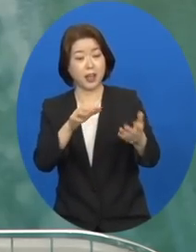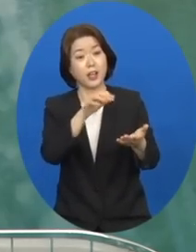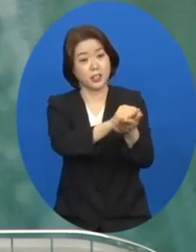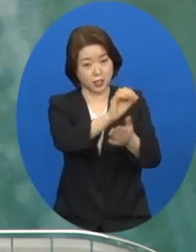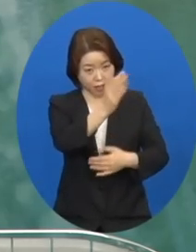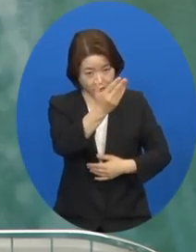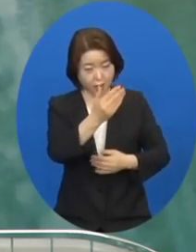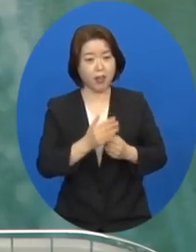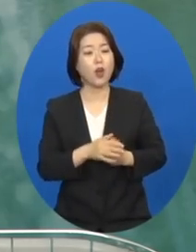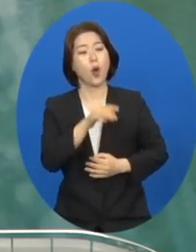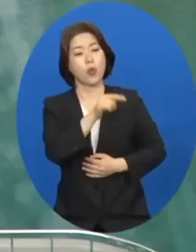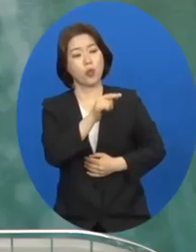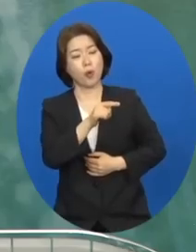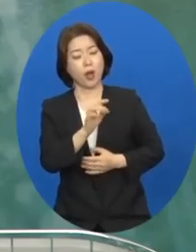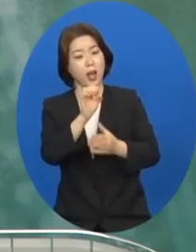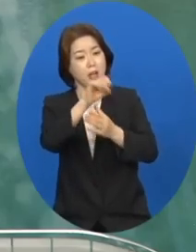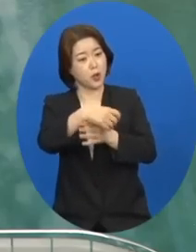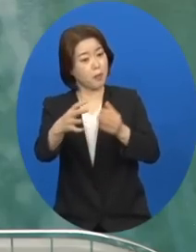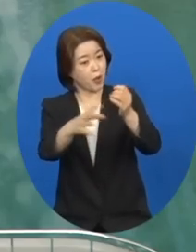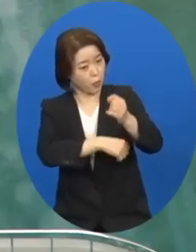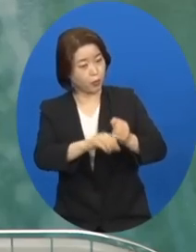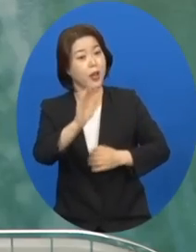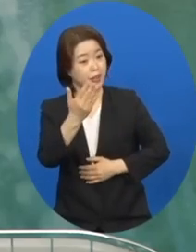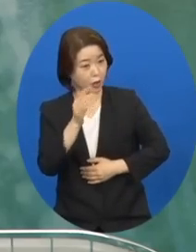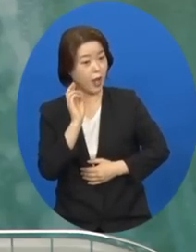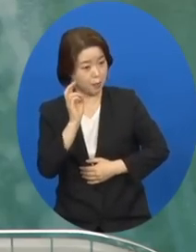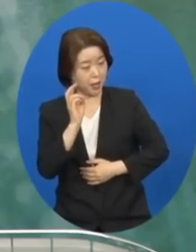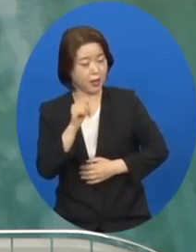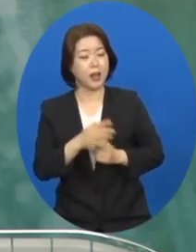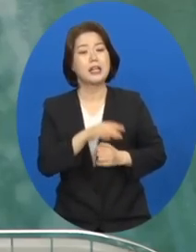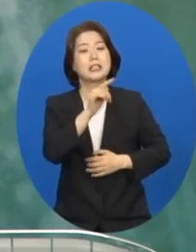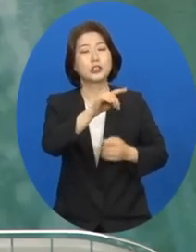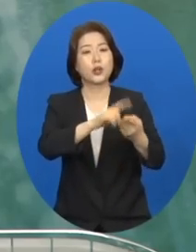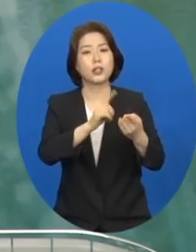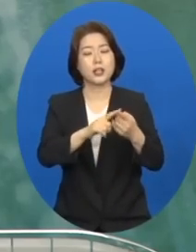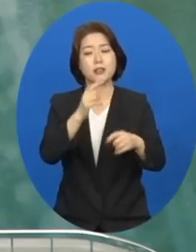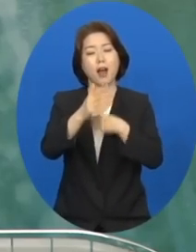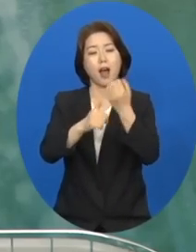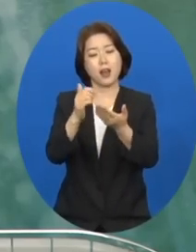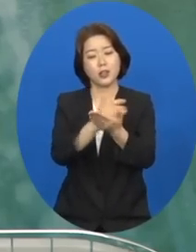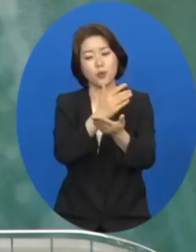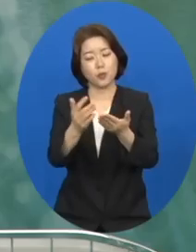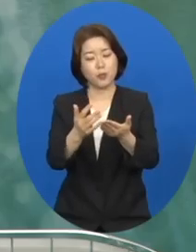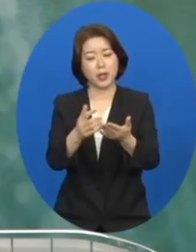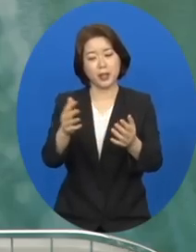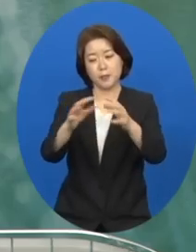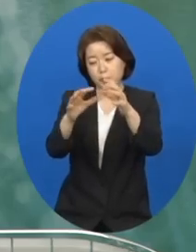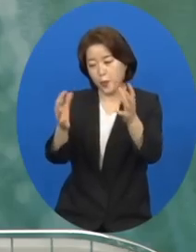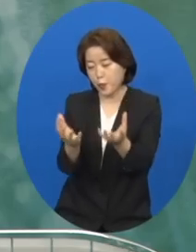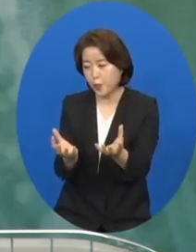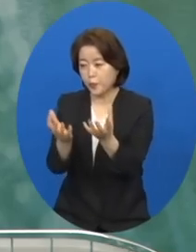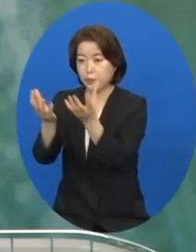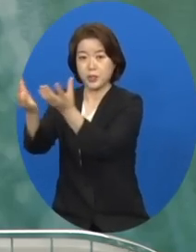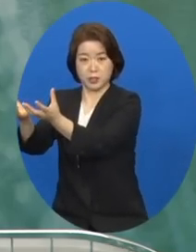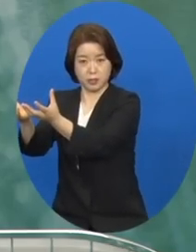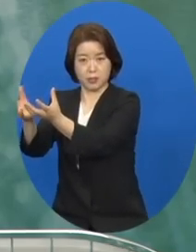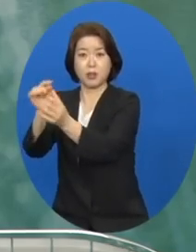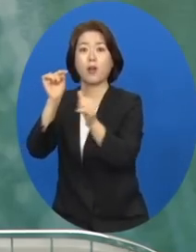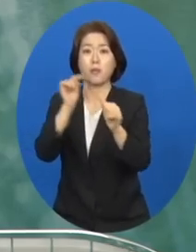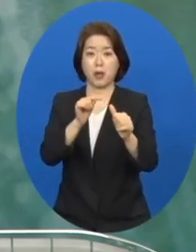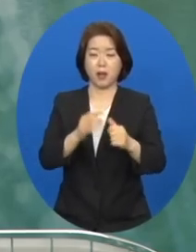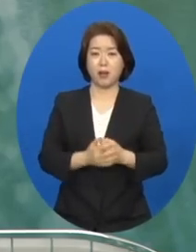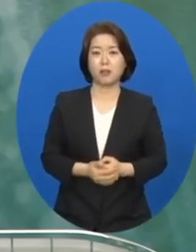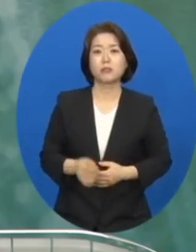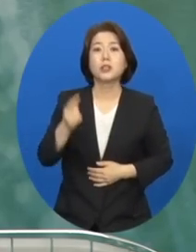될 것이고 뭐가 열매를 거두게 될 텐데 그것을 하나님께 구별하여 첫 열매를 드리라는 것입니다 그러면서